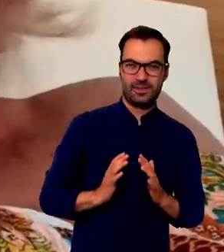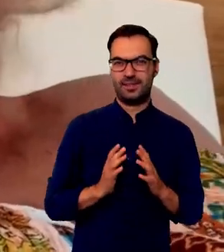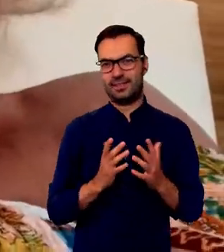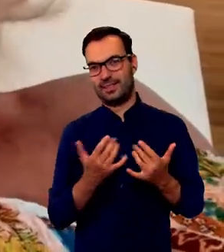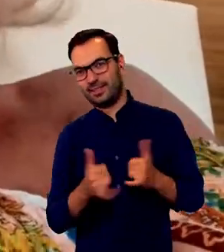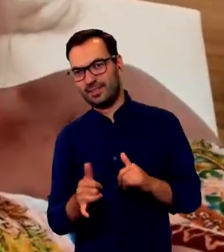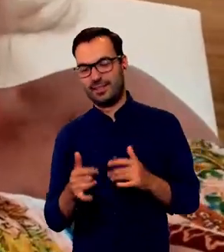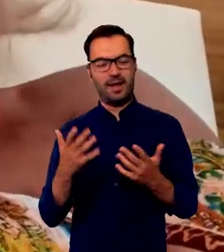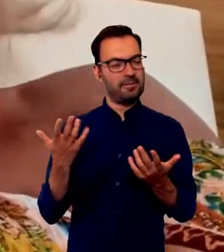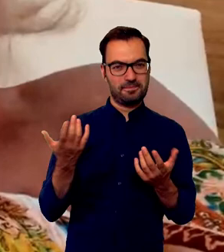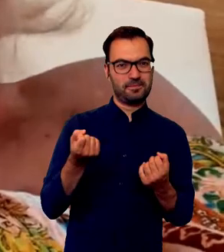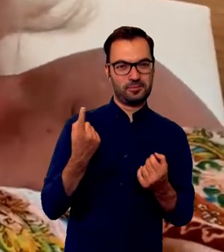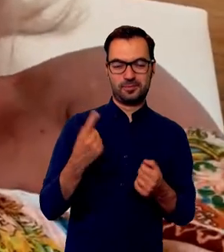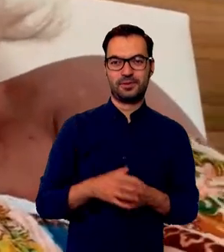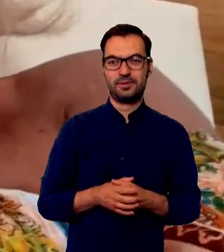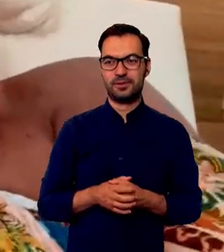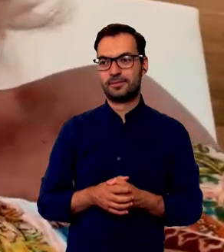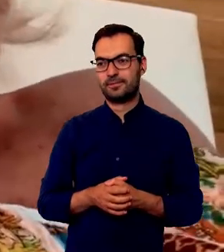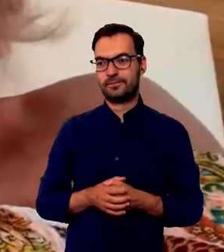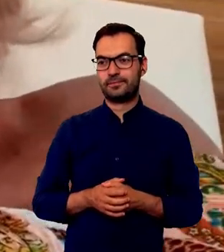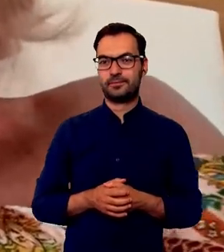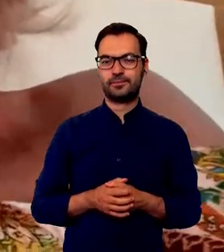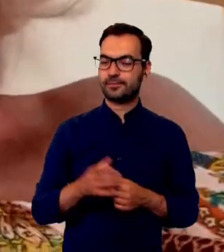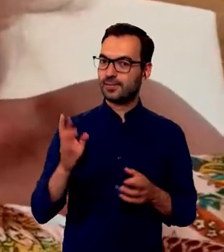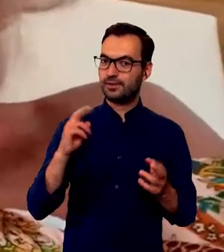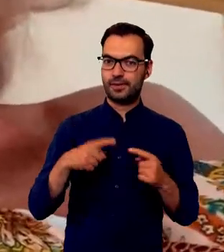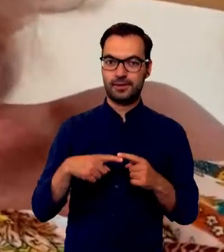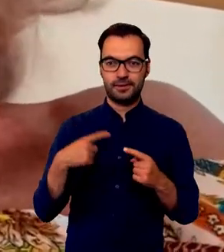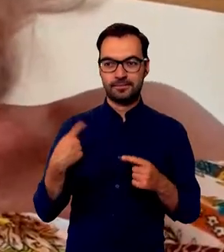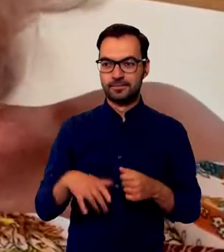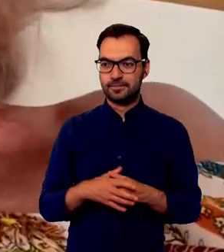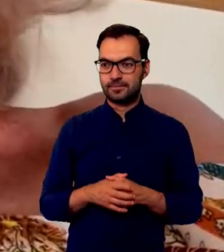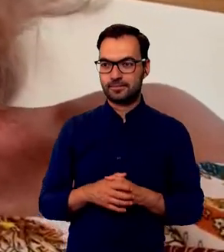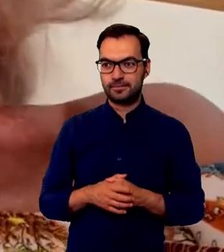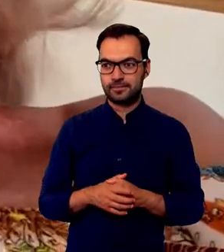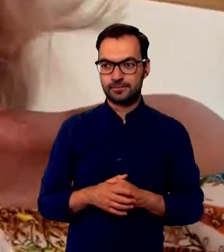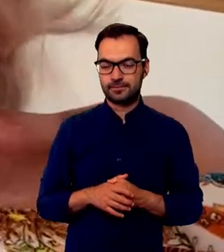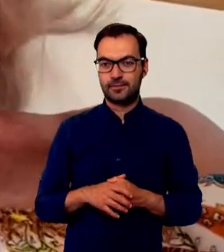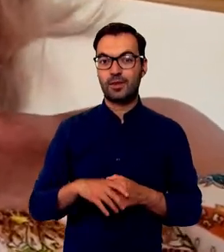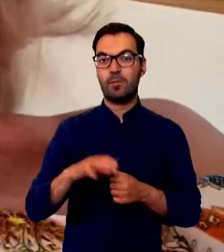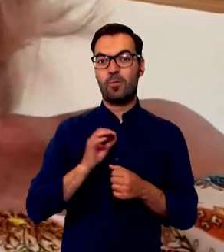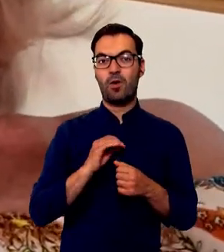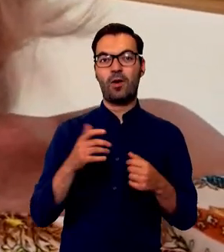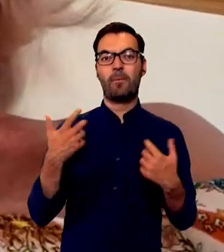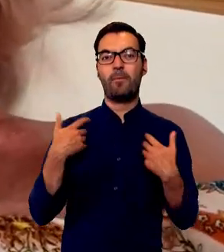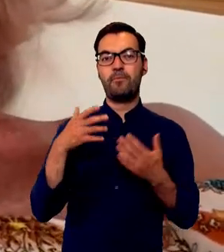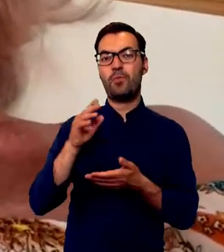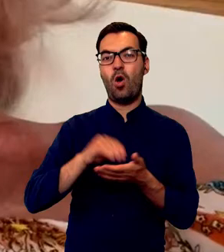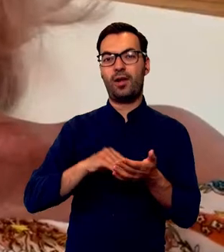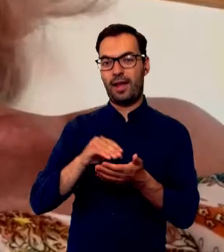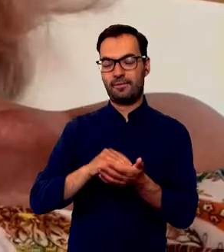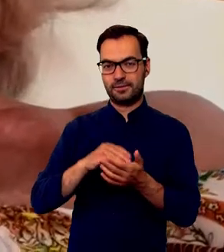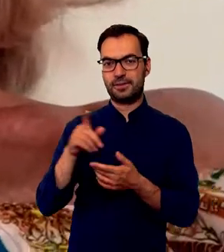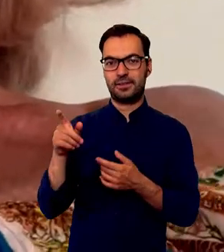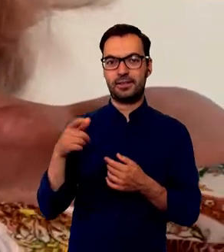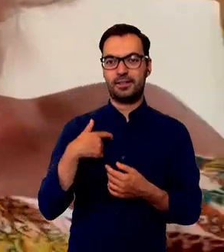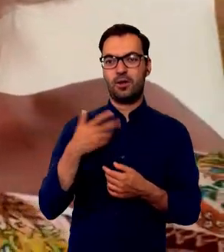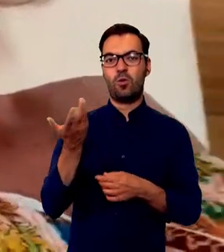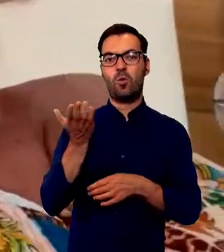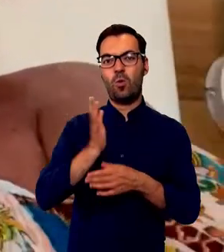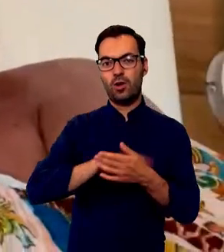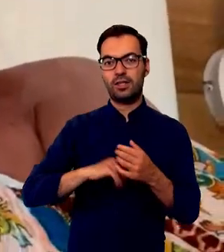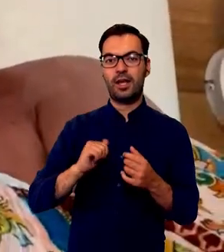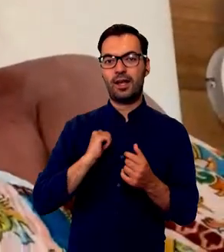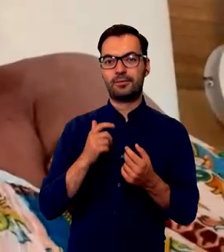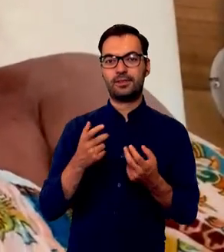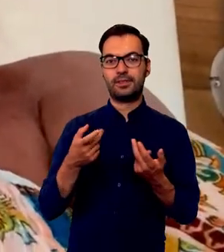inny, taki twój. No, ja zawsze napisałam to w mojej autobiografii, którą przywołałaś na samym początku, że urodziłam się, żeby